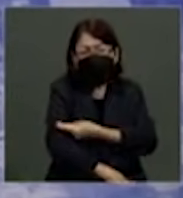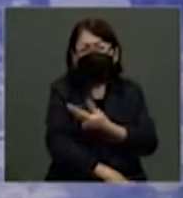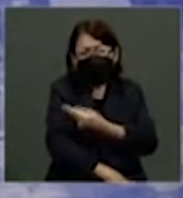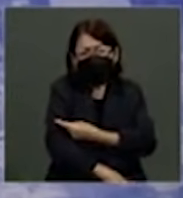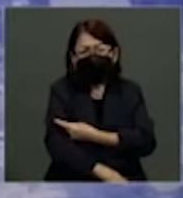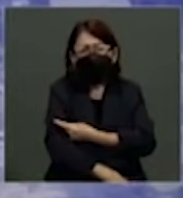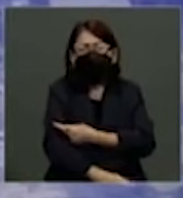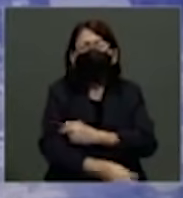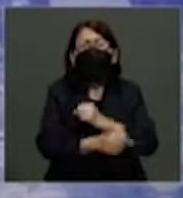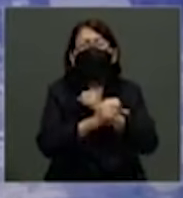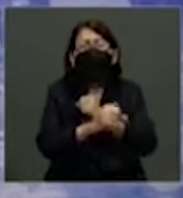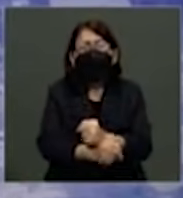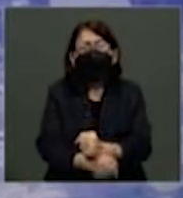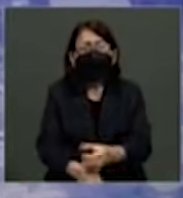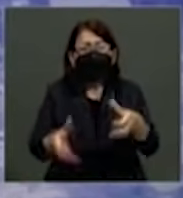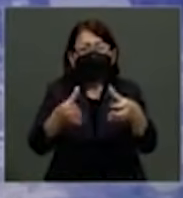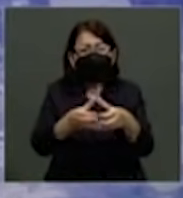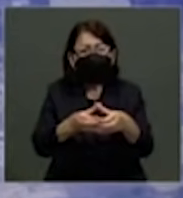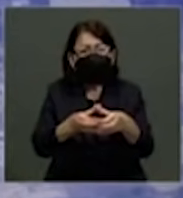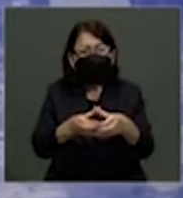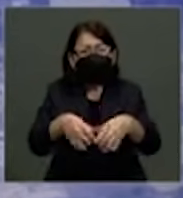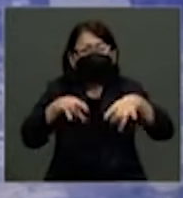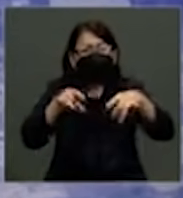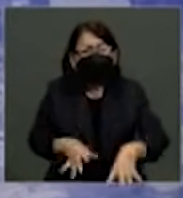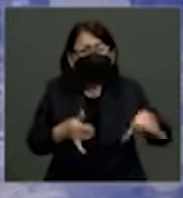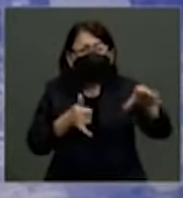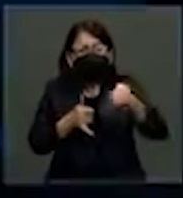ตรวจคัดกรองและการฉีดวัคซีน